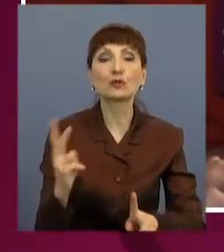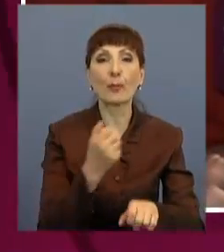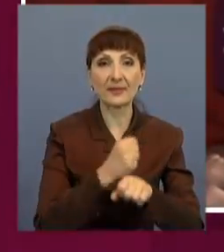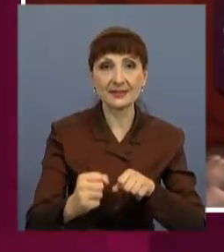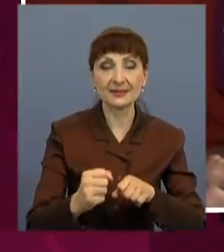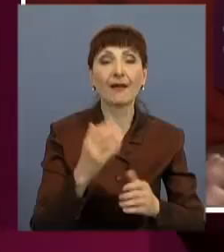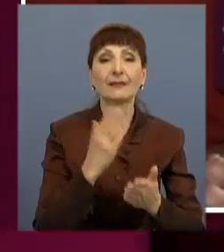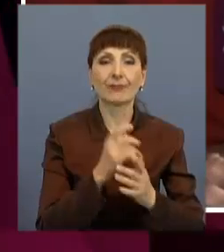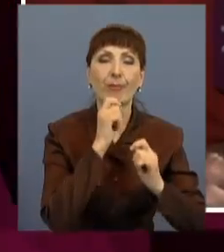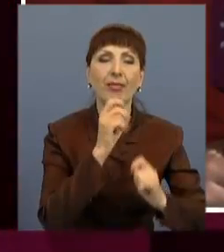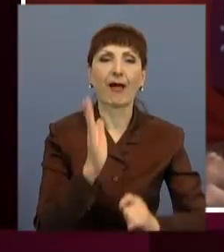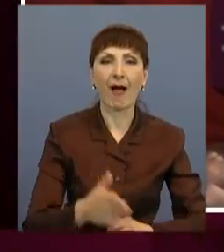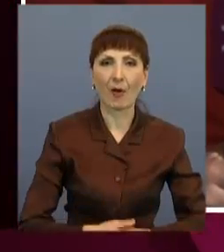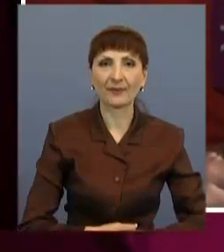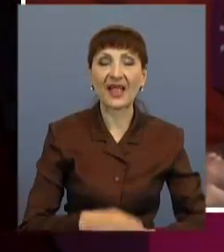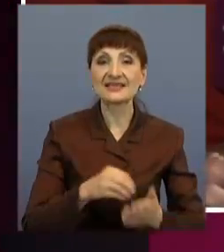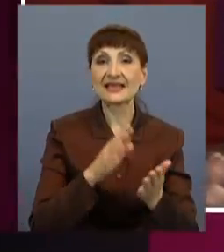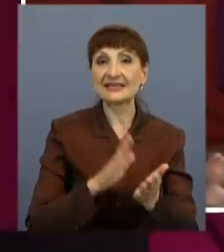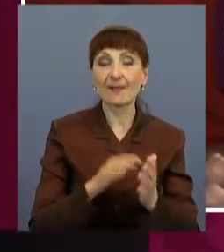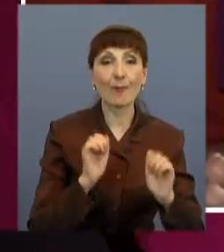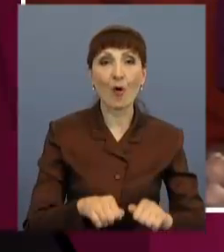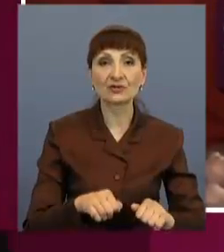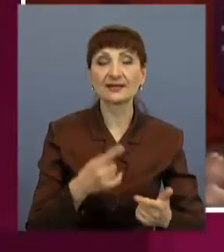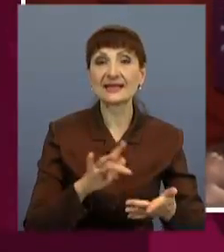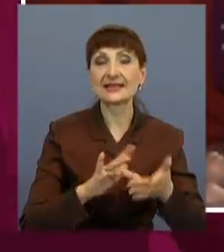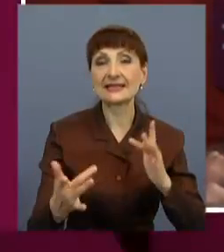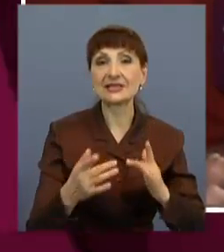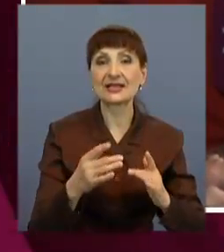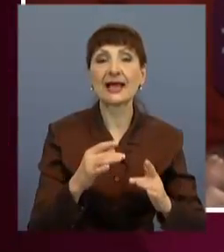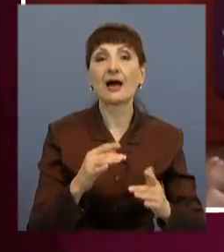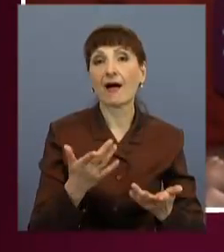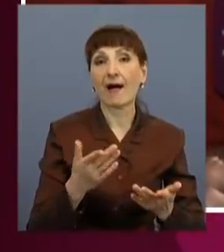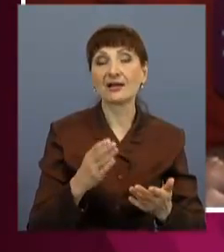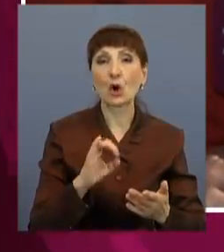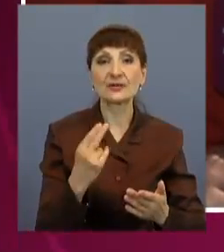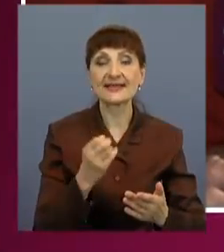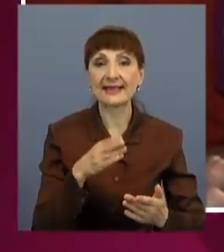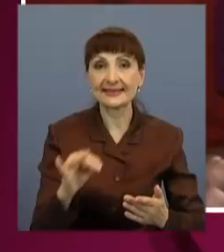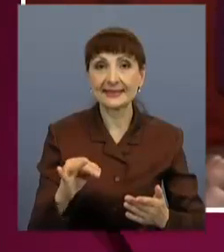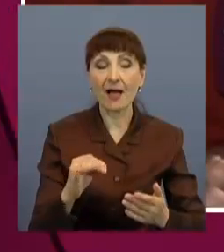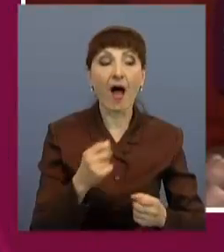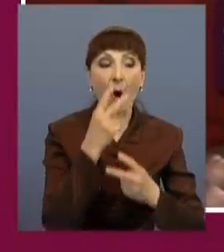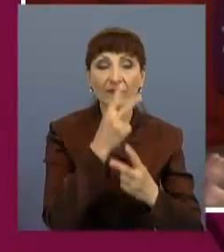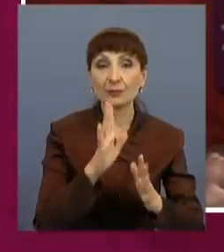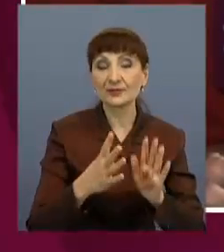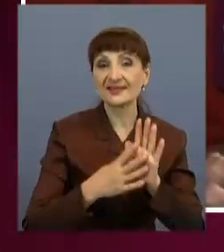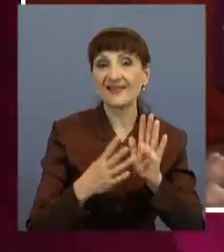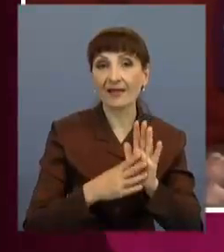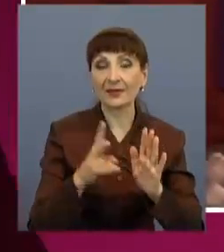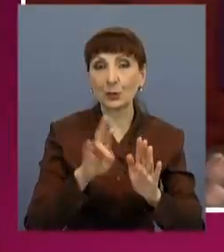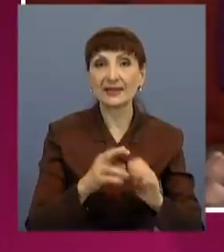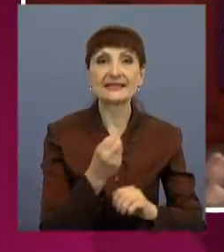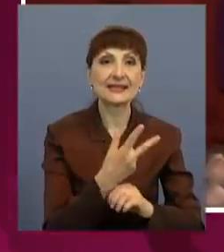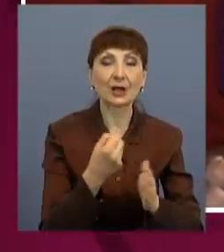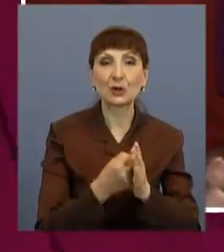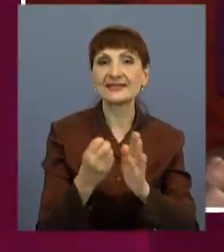ждут ценные призы. Зарегистрироваться можно на страничке в социальных сетях, а увидеть крутые дрифты можно 9 июня с 13